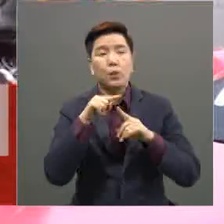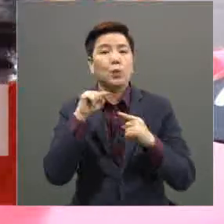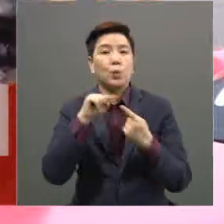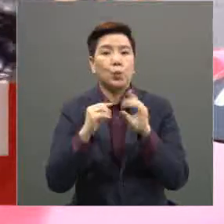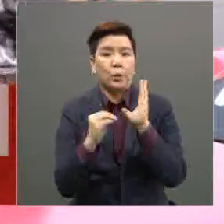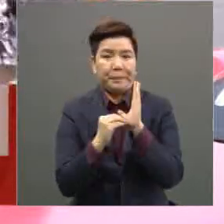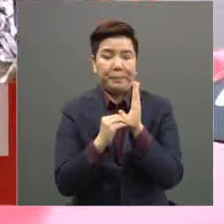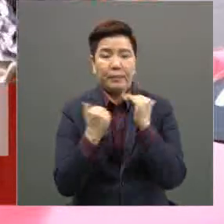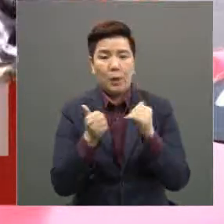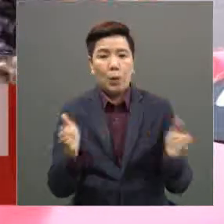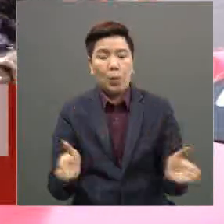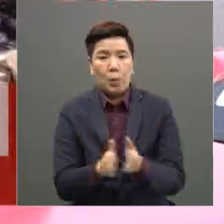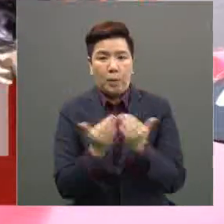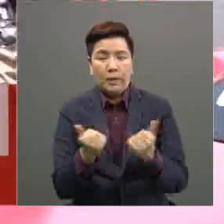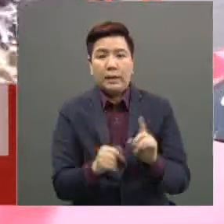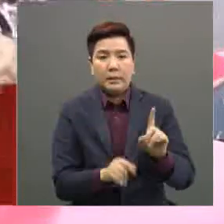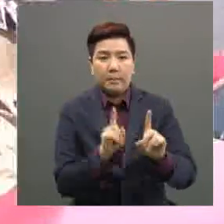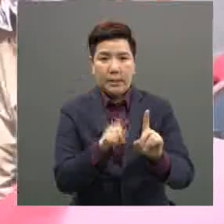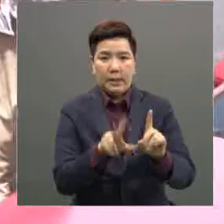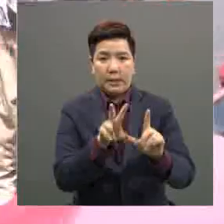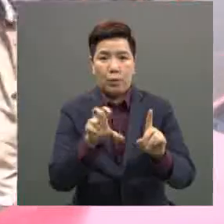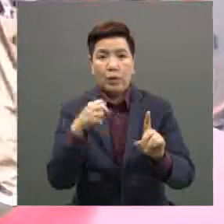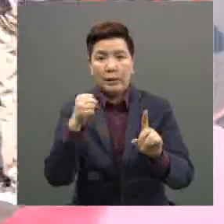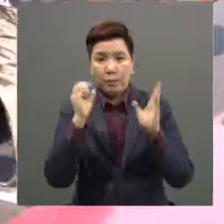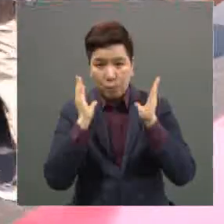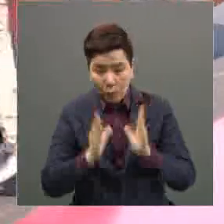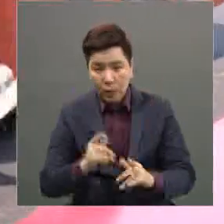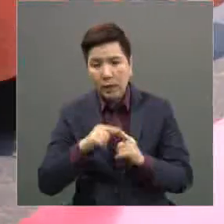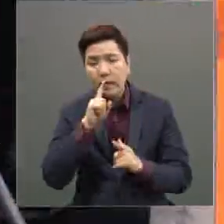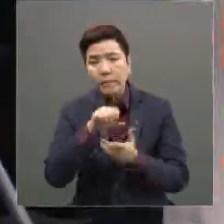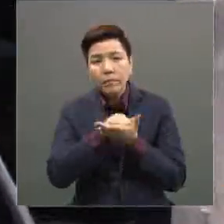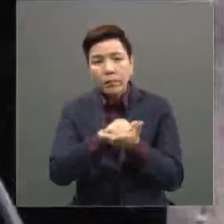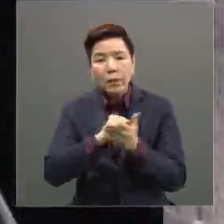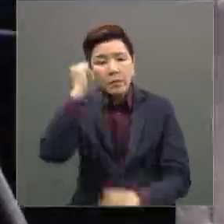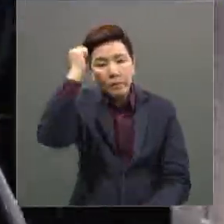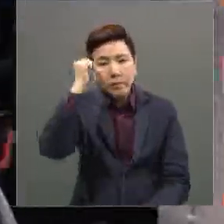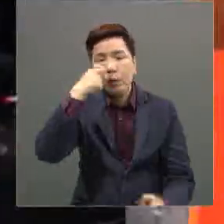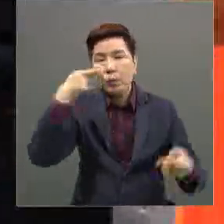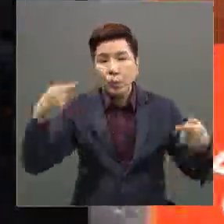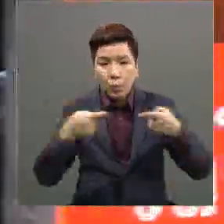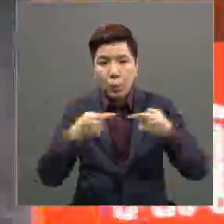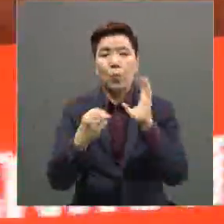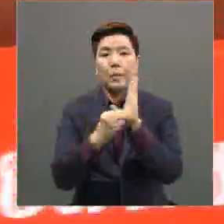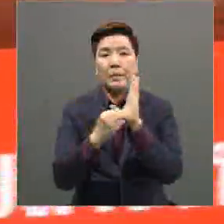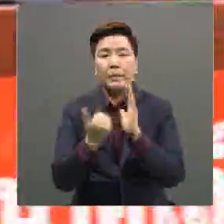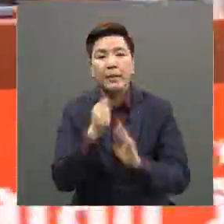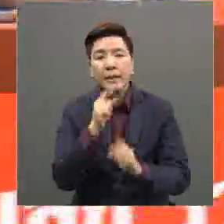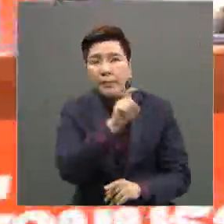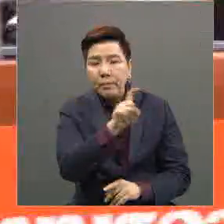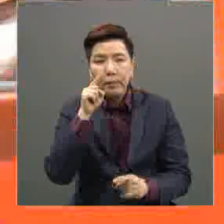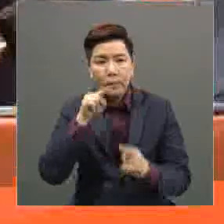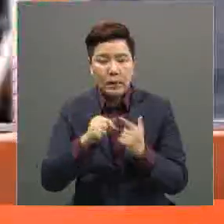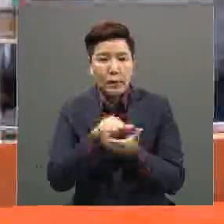พมหานครจำนวนตัวอย่างคือ 1,310 ตัวอย่างเกี่ยวกับการให้บริการรถเมล์ในกรุงเทพนะครับโดยสอบถามถึง